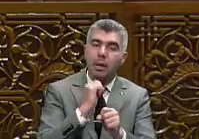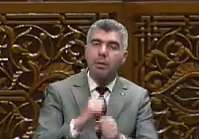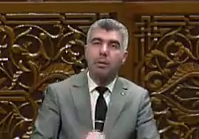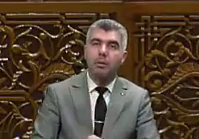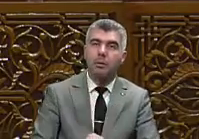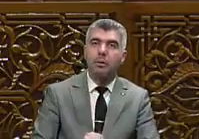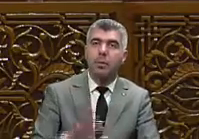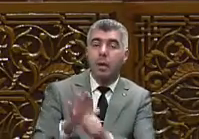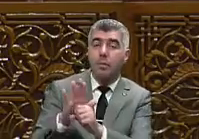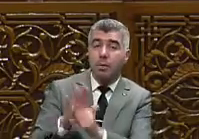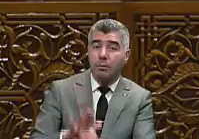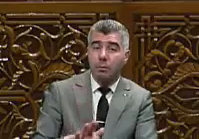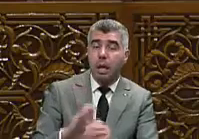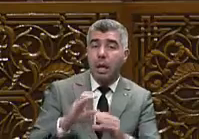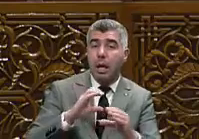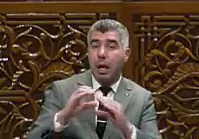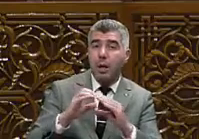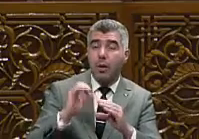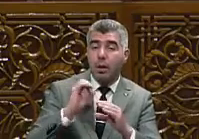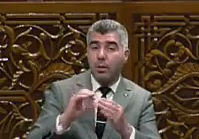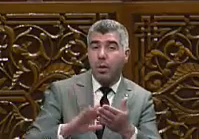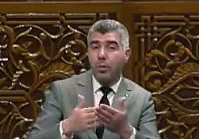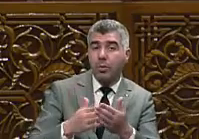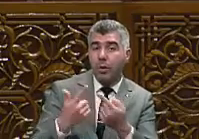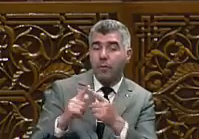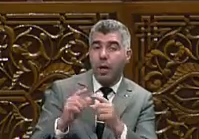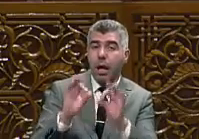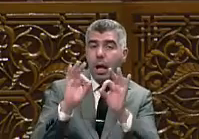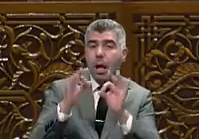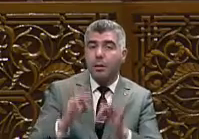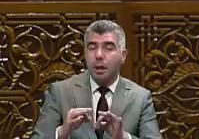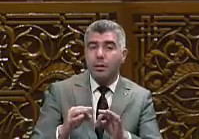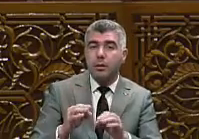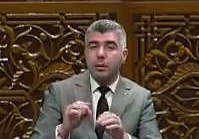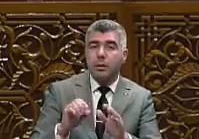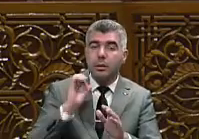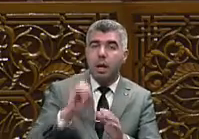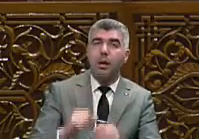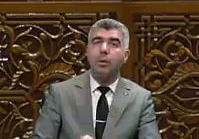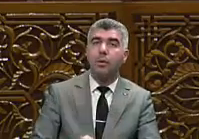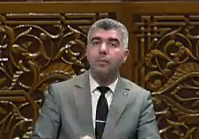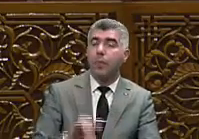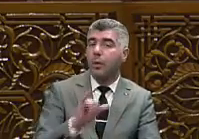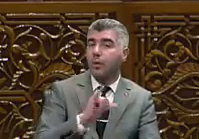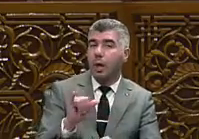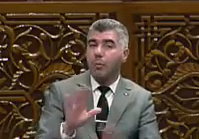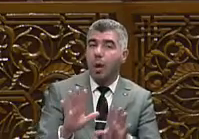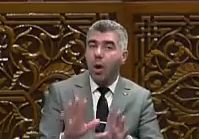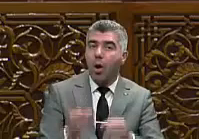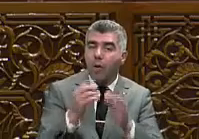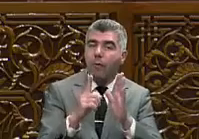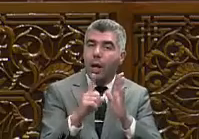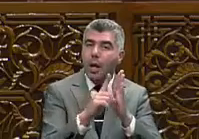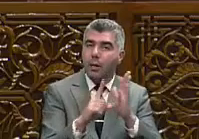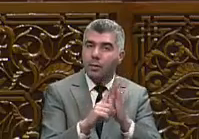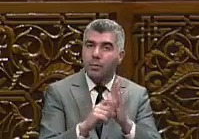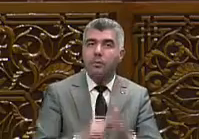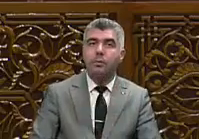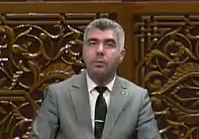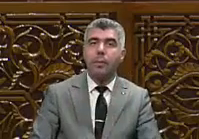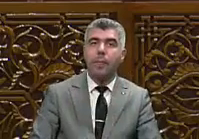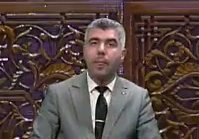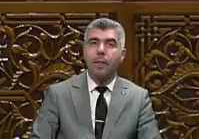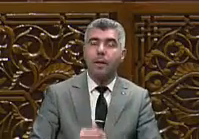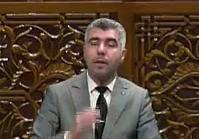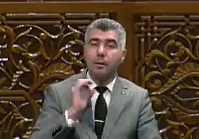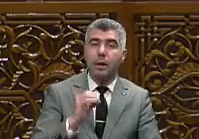تم إقصاؤه من الحوار الاجتماعي ومن التمثيلية في عدد من المؤسسات الدستورية دون أي مبرر قانوني، فقد تجاوزنا